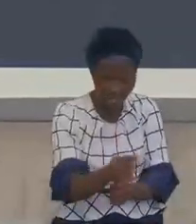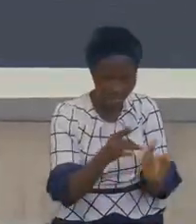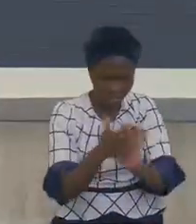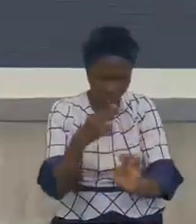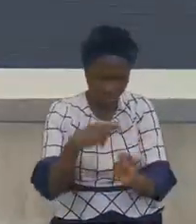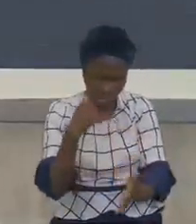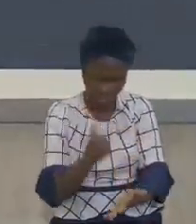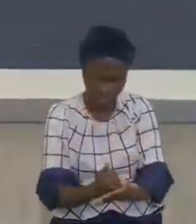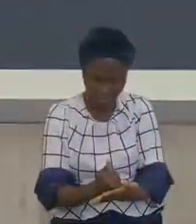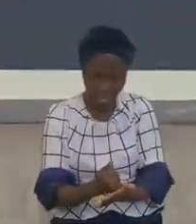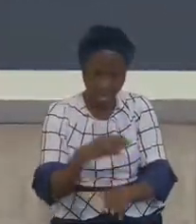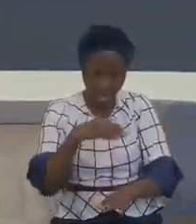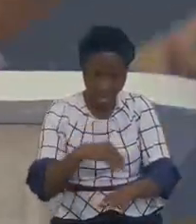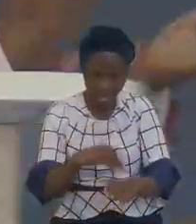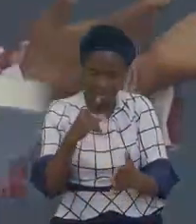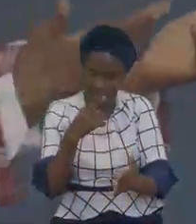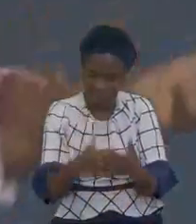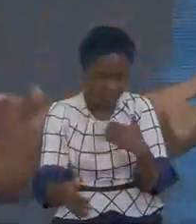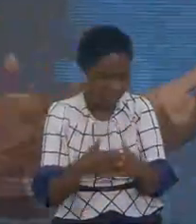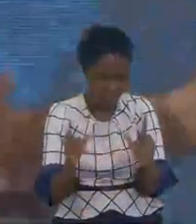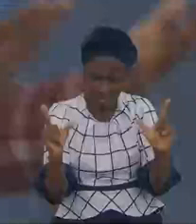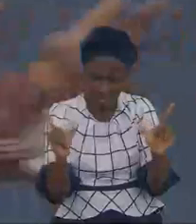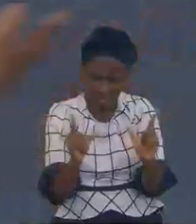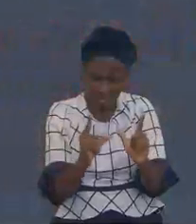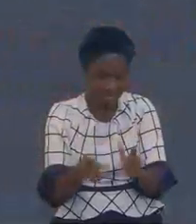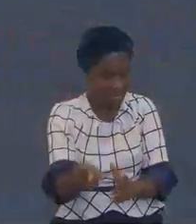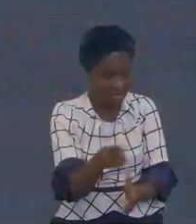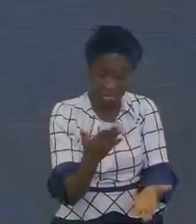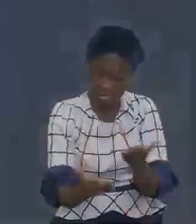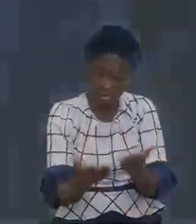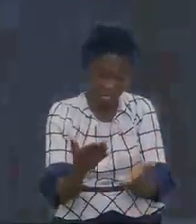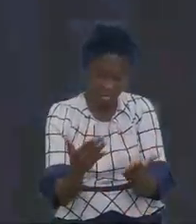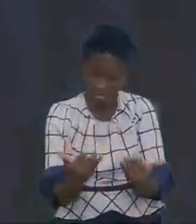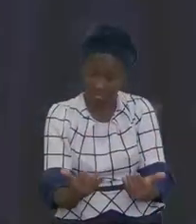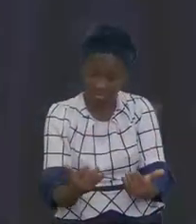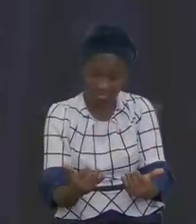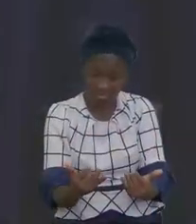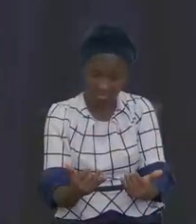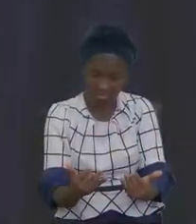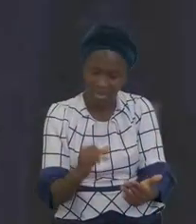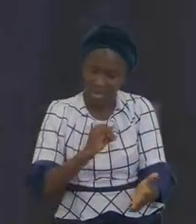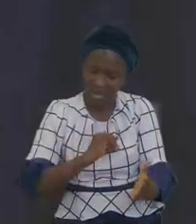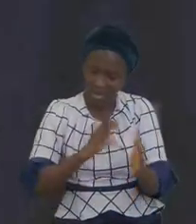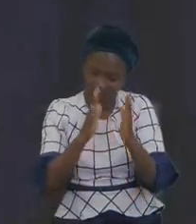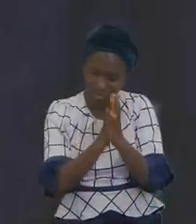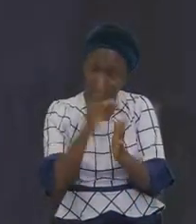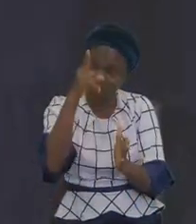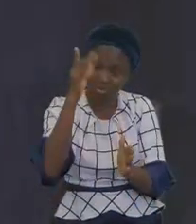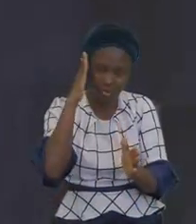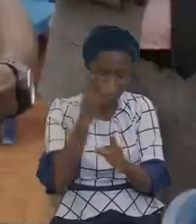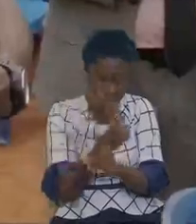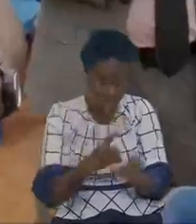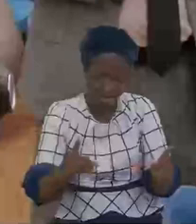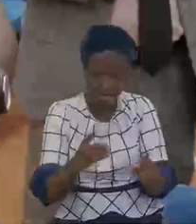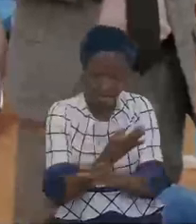Quel que soit le niveau où vous êtes, je prie que tu libères et que tu élèves tout le monde au nom